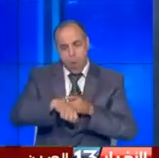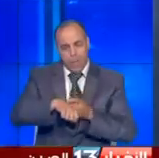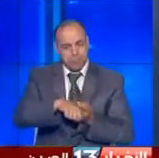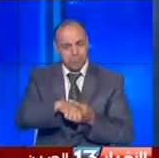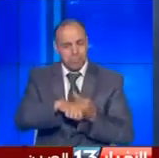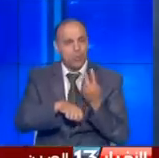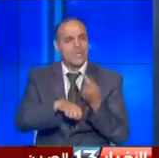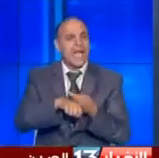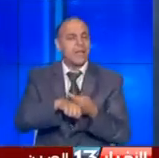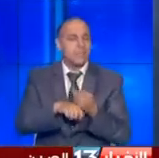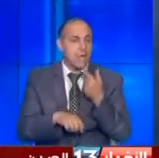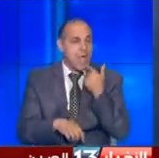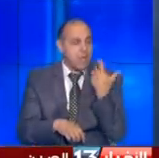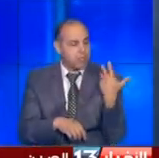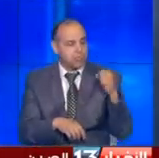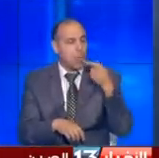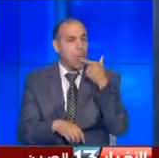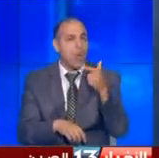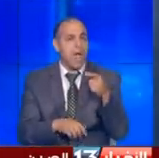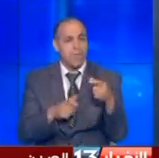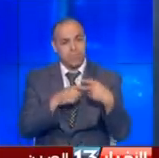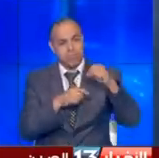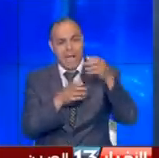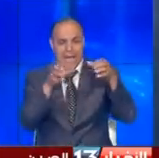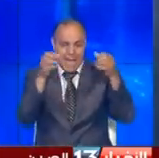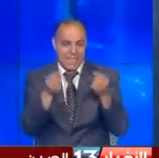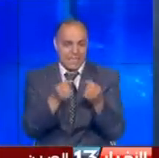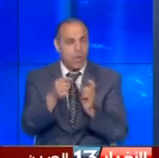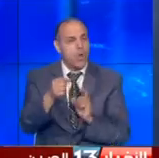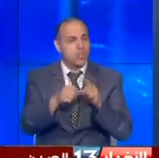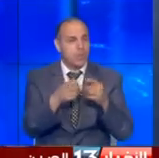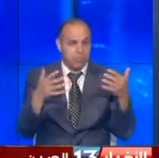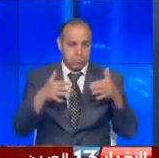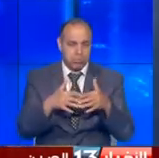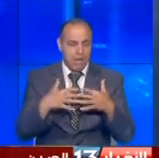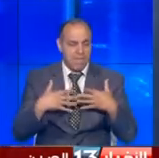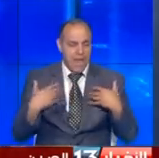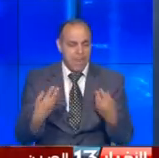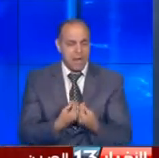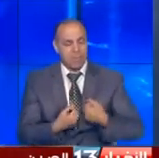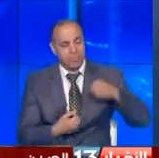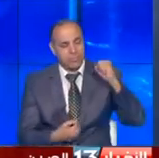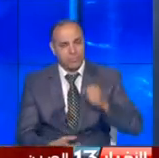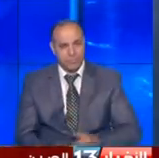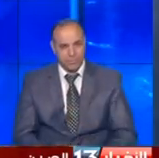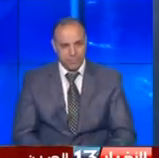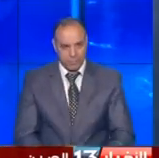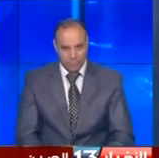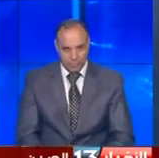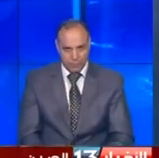عن دقيقتين، ليتوج أحد الفرق بالكأس ويشارك الحاضرين فرحة هذا الفوز.